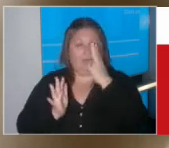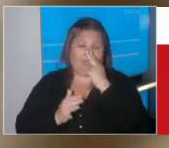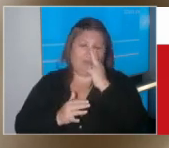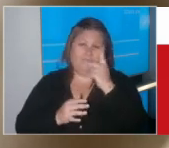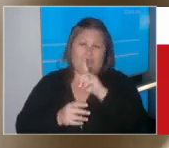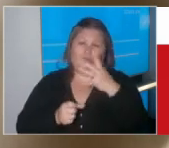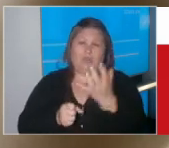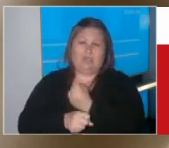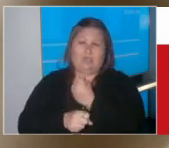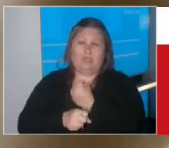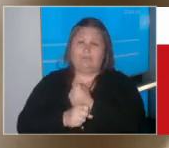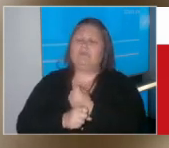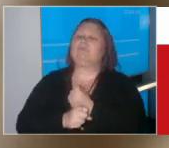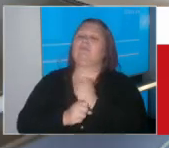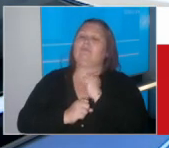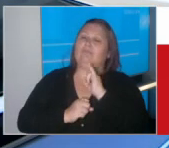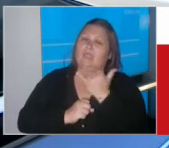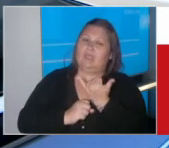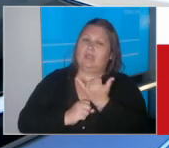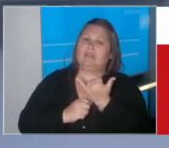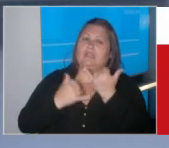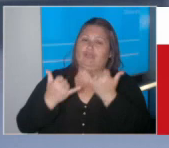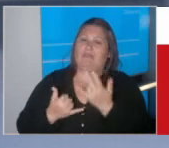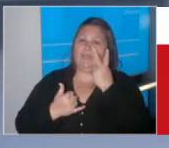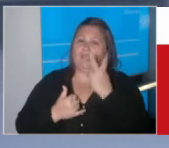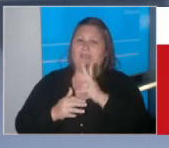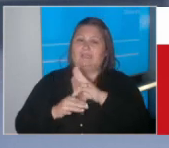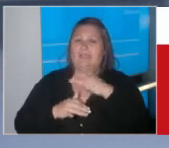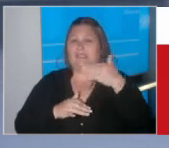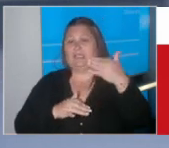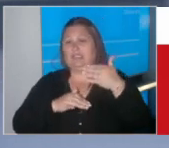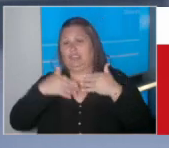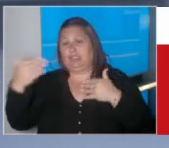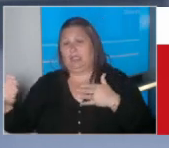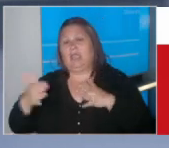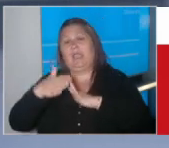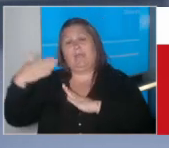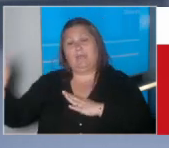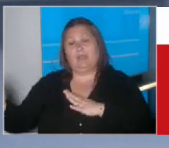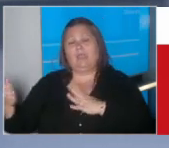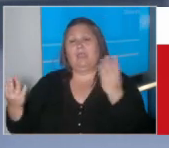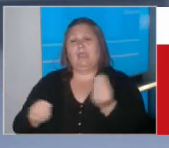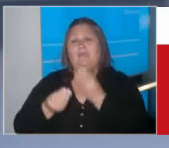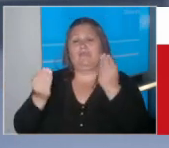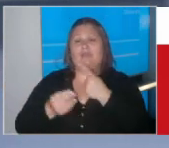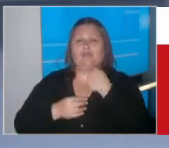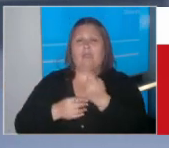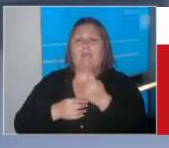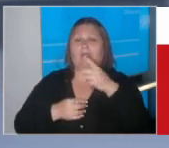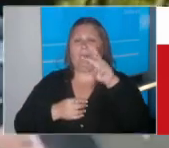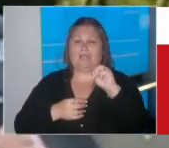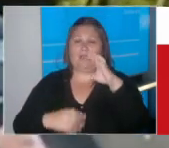הצליח שוב. כן, ועכשיו אנחנו ניתן הצצה לצד השני של המפה הפוליטית, לימין, עם דברים שאמר מתן